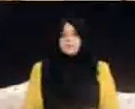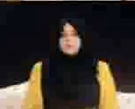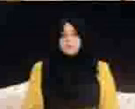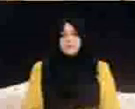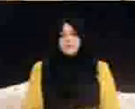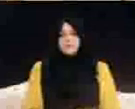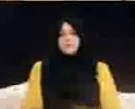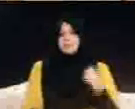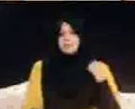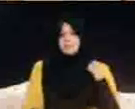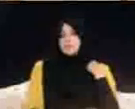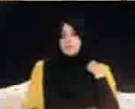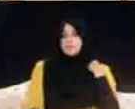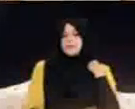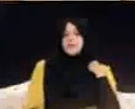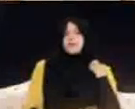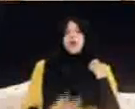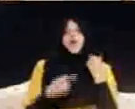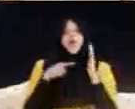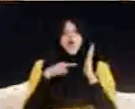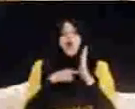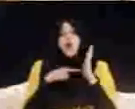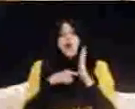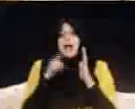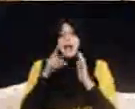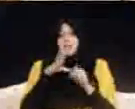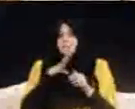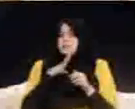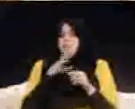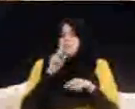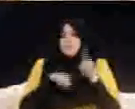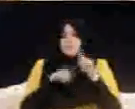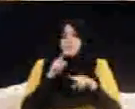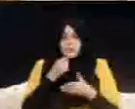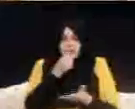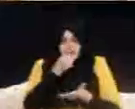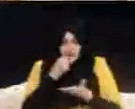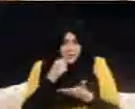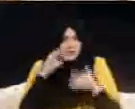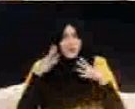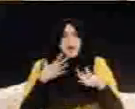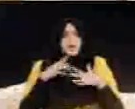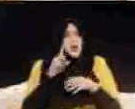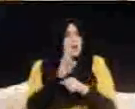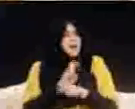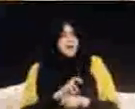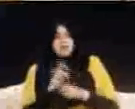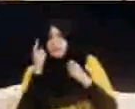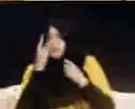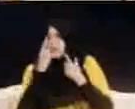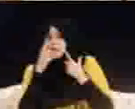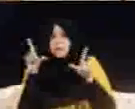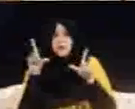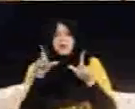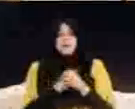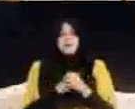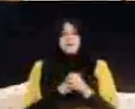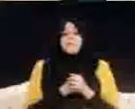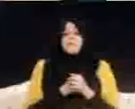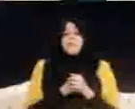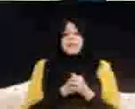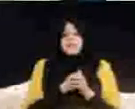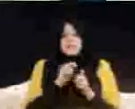هكذا حينما تمتلك هذه هي حرة، وبعدين تخليها رائحة نتاع بابها عادي، هذا من جهة. من